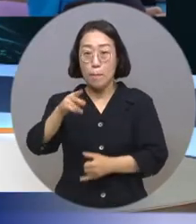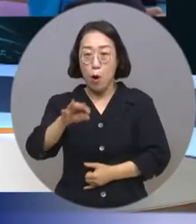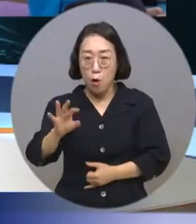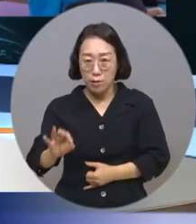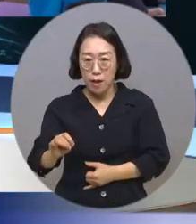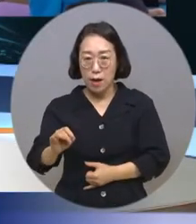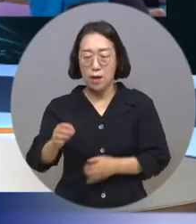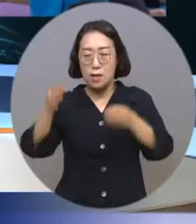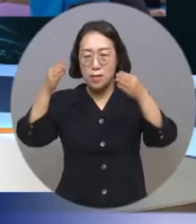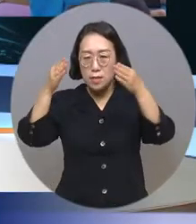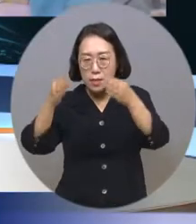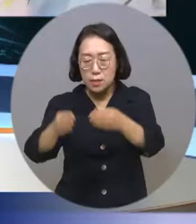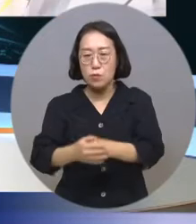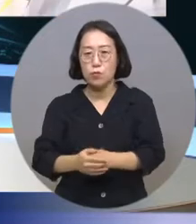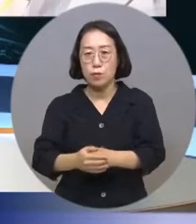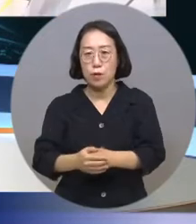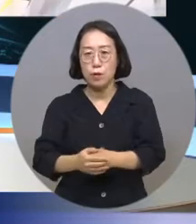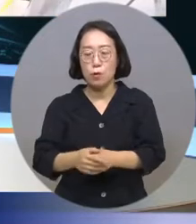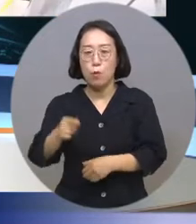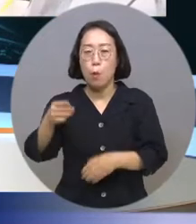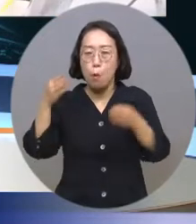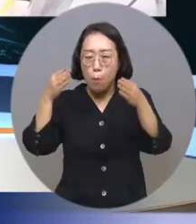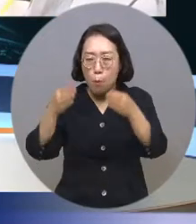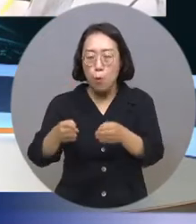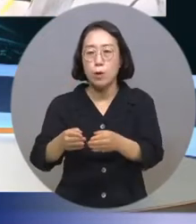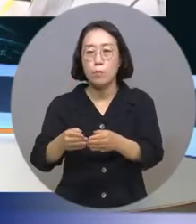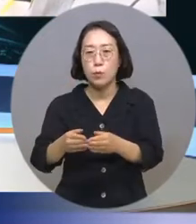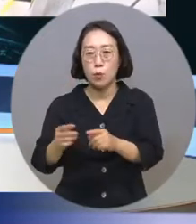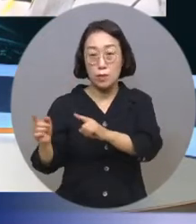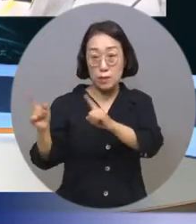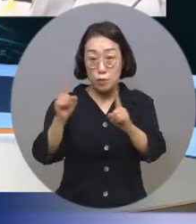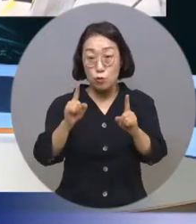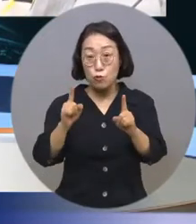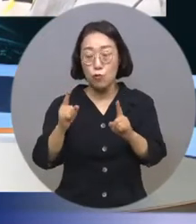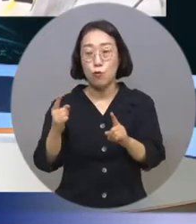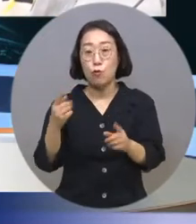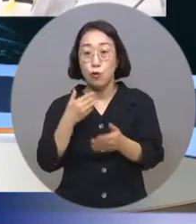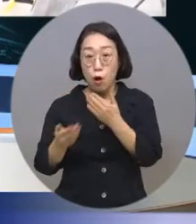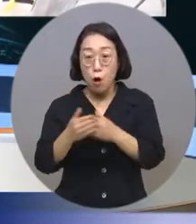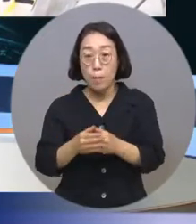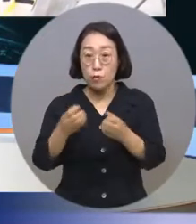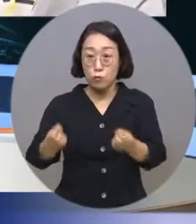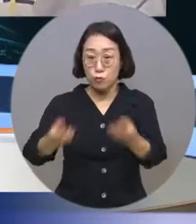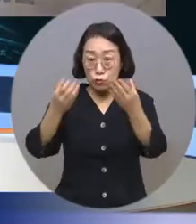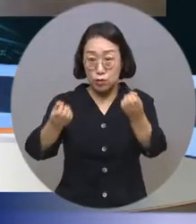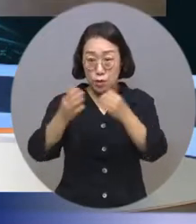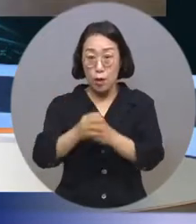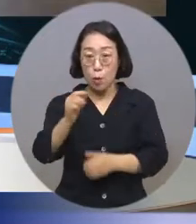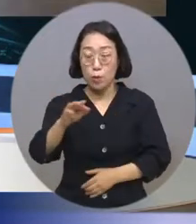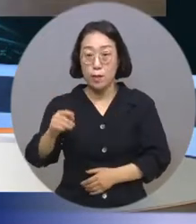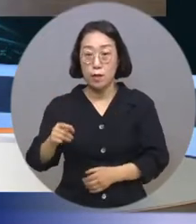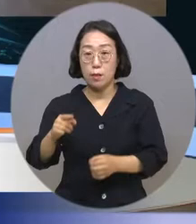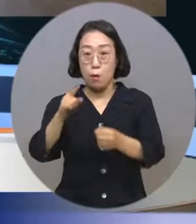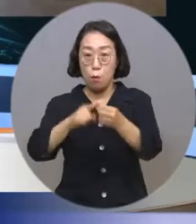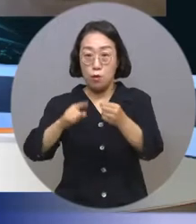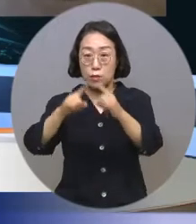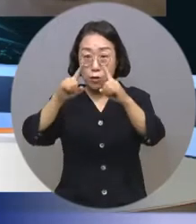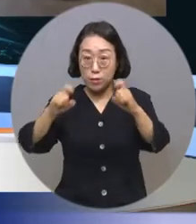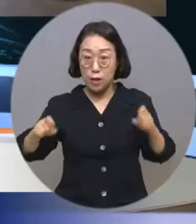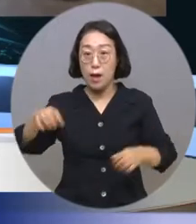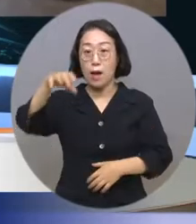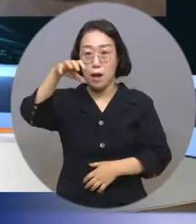찾고 몰입과 치유를 경험하는 2022 세계 청소년 명상 페스티벌이 오대산 월정사에서